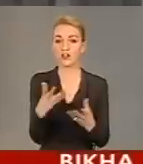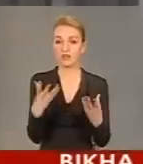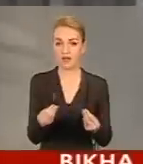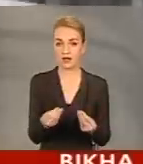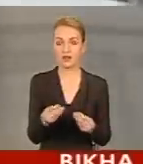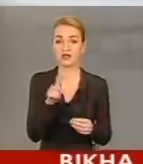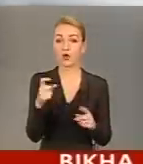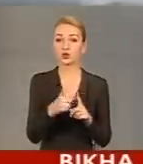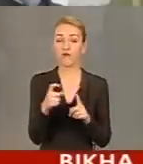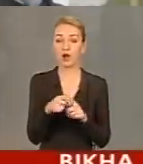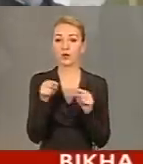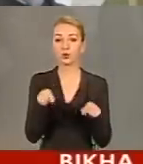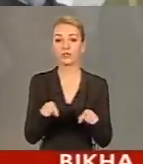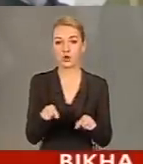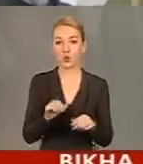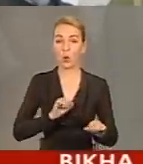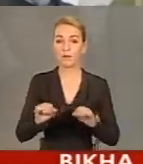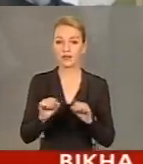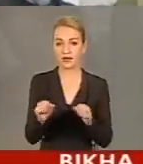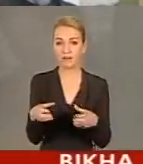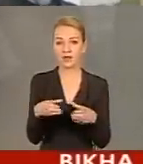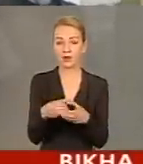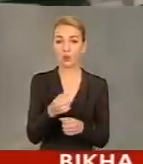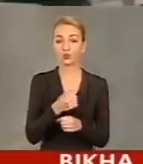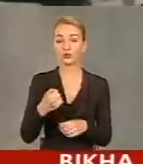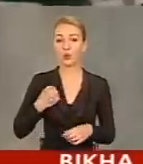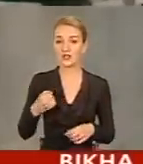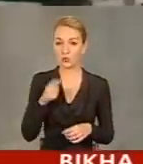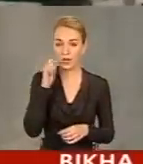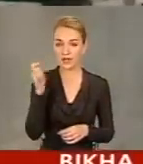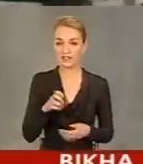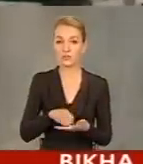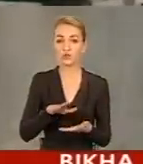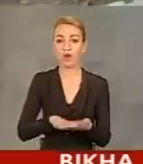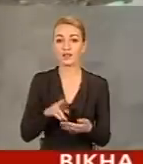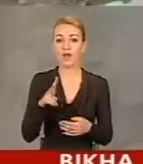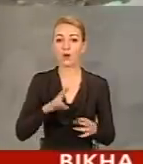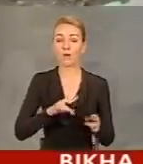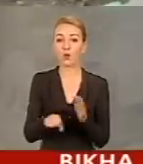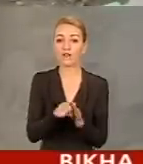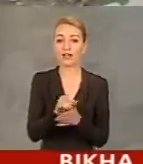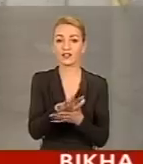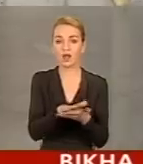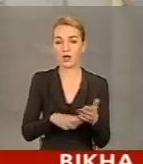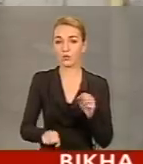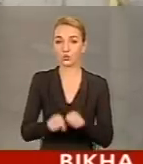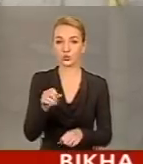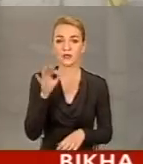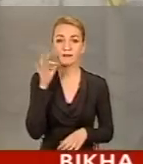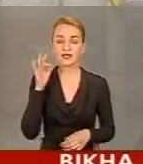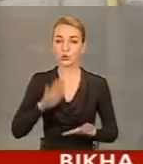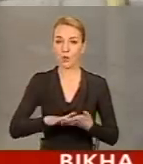вдень. Тож, за словами тутешнього командира батальйону Збройних сил України, фіксувати, як бойовики і далі зухвало порушують